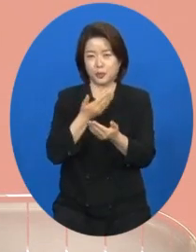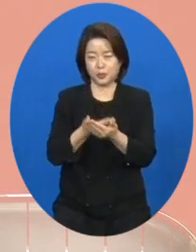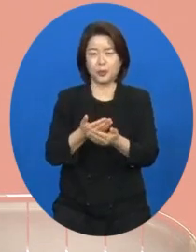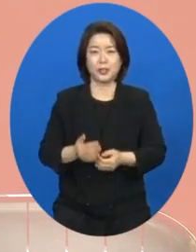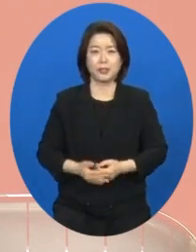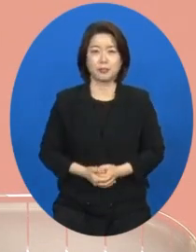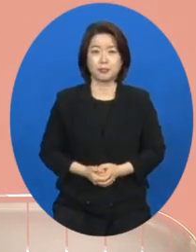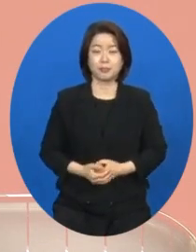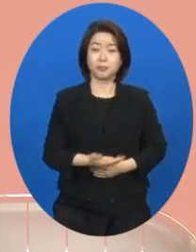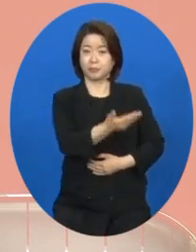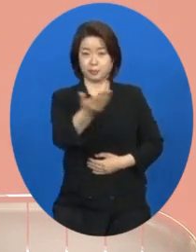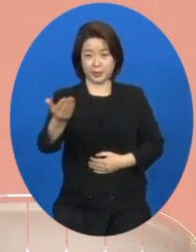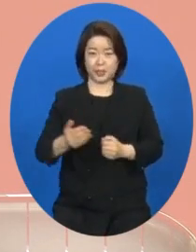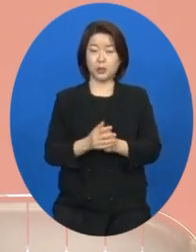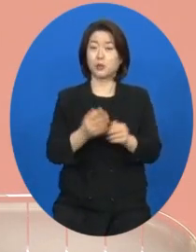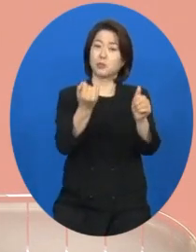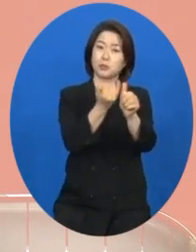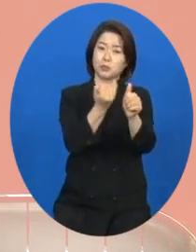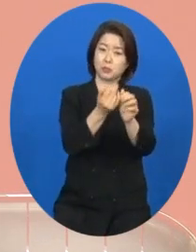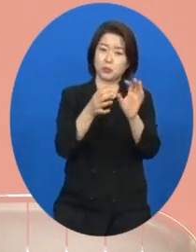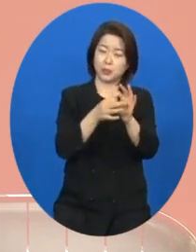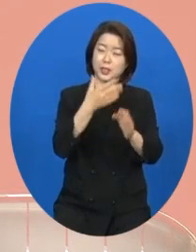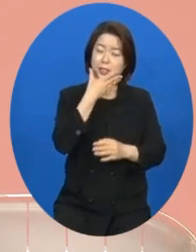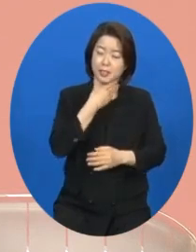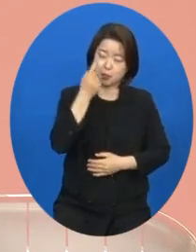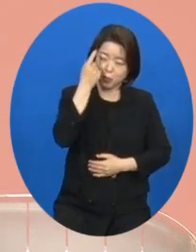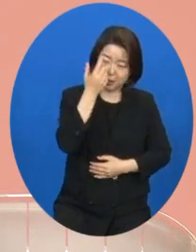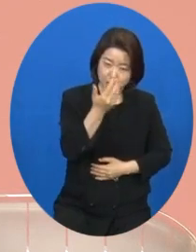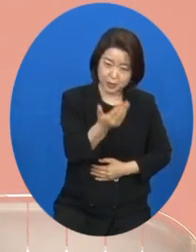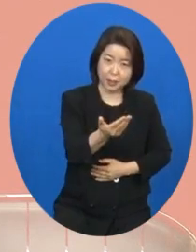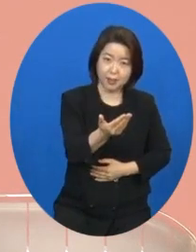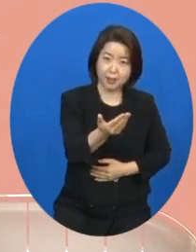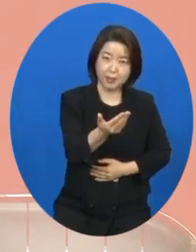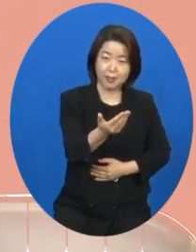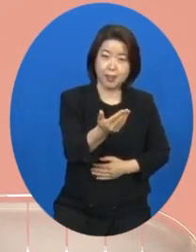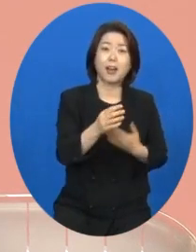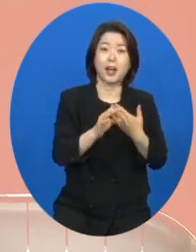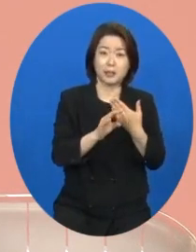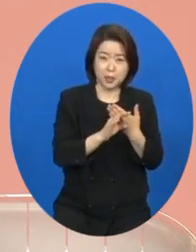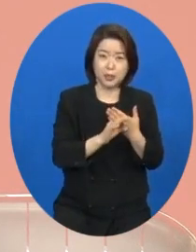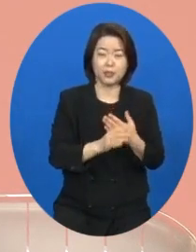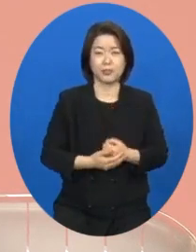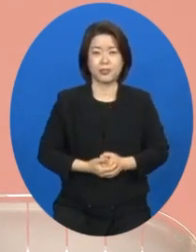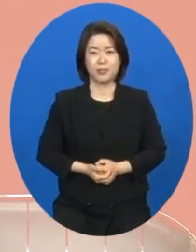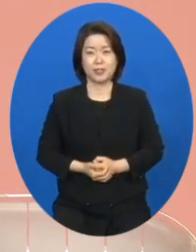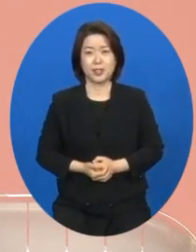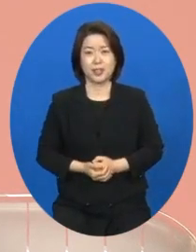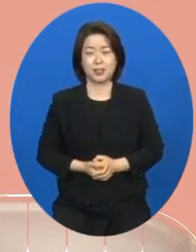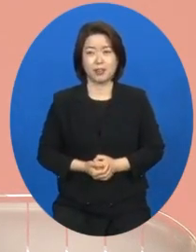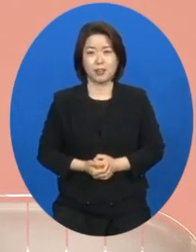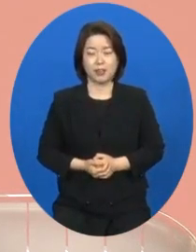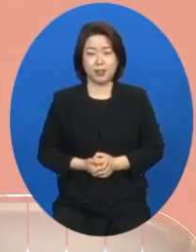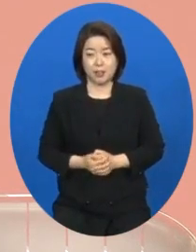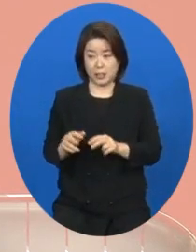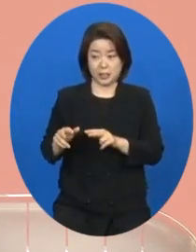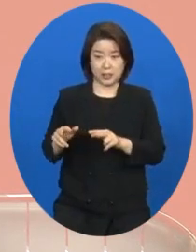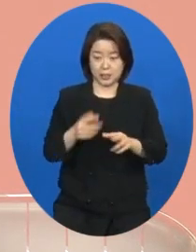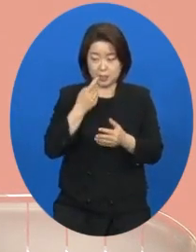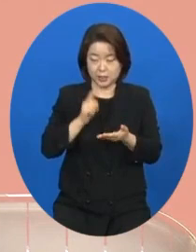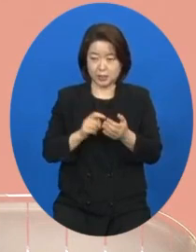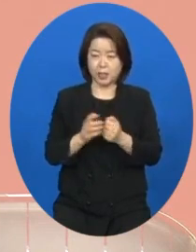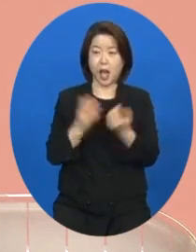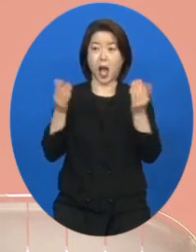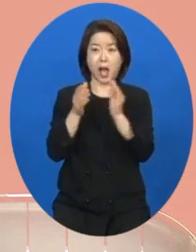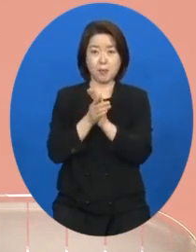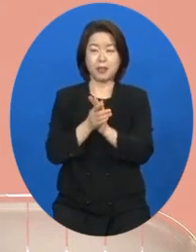만약에 여러분의 부부 관계는 행복하십니까? 라고 이렇게 질문하면 선뜻 아멘,